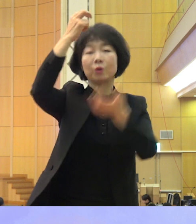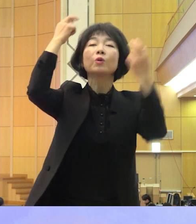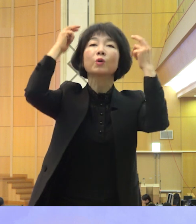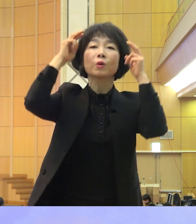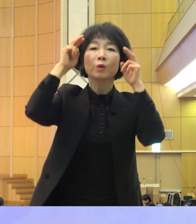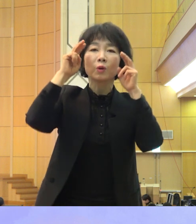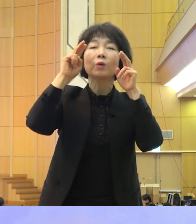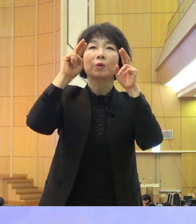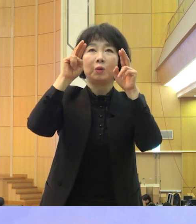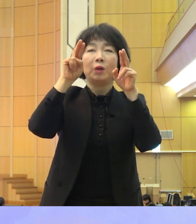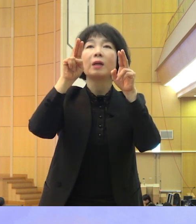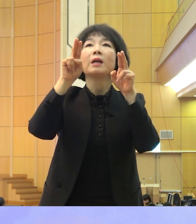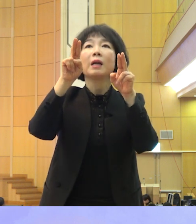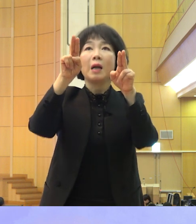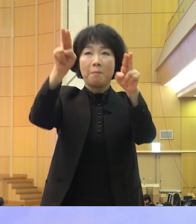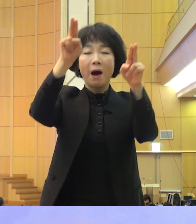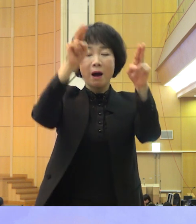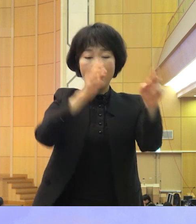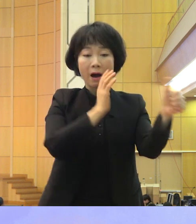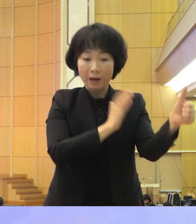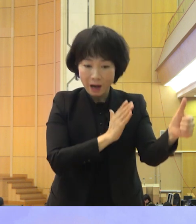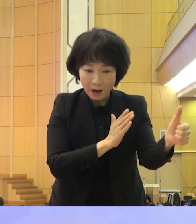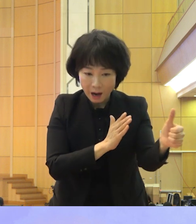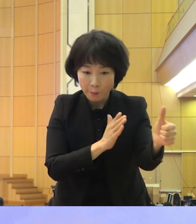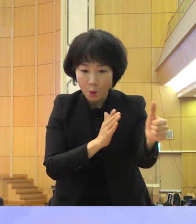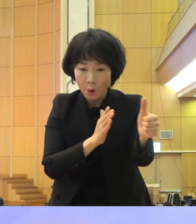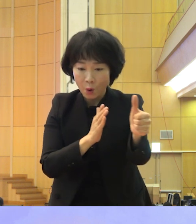믿음으로 주를